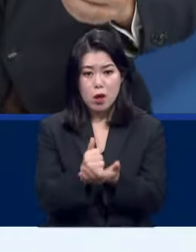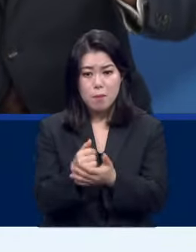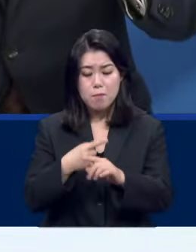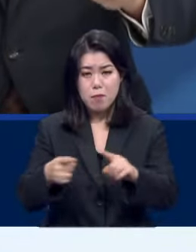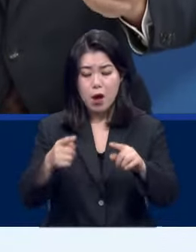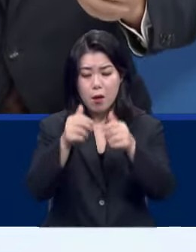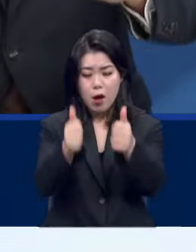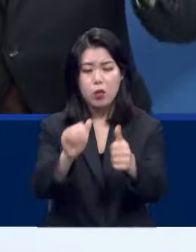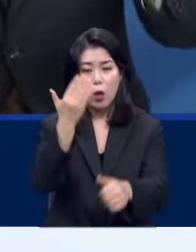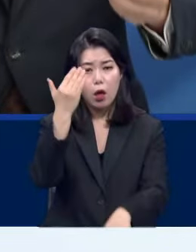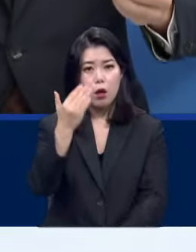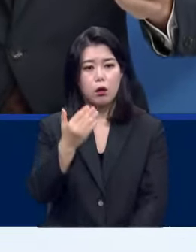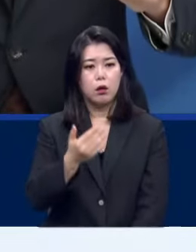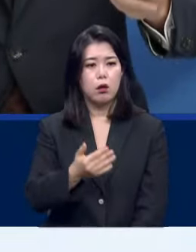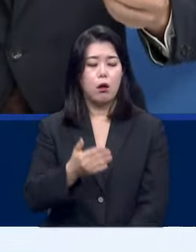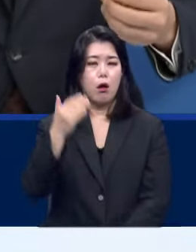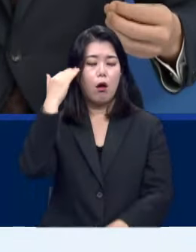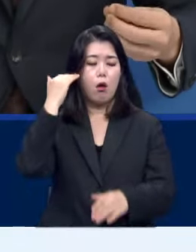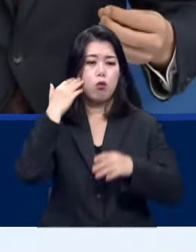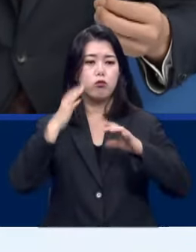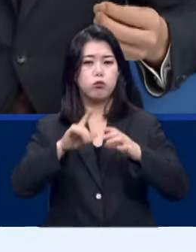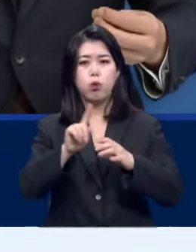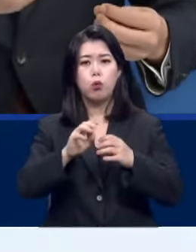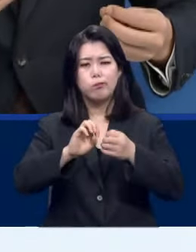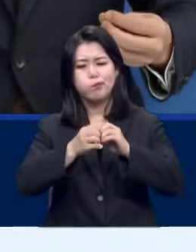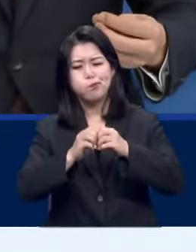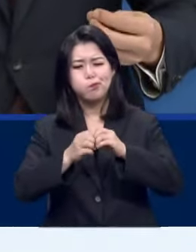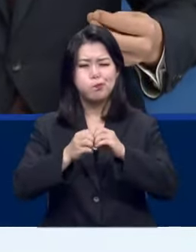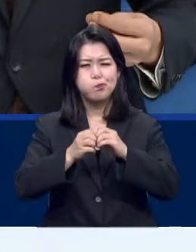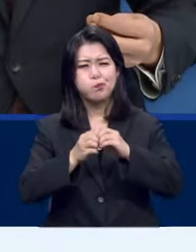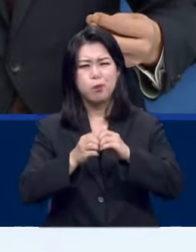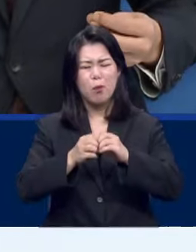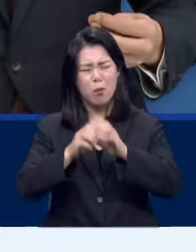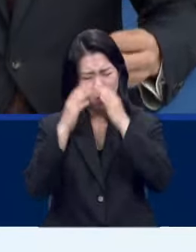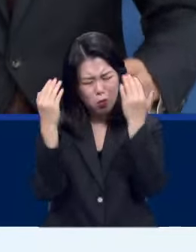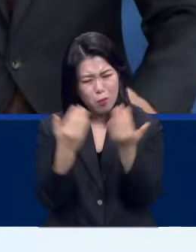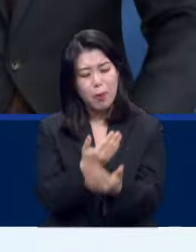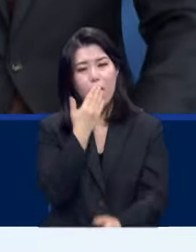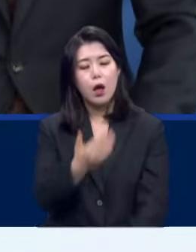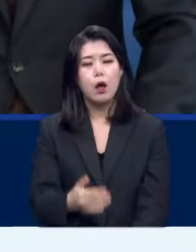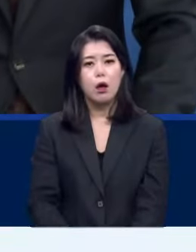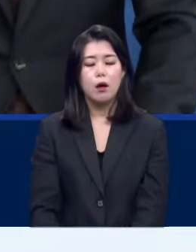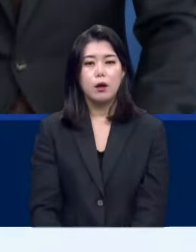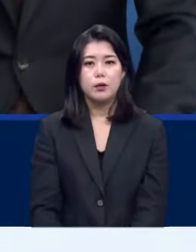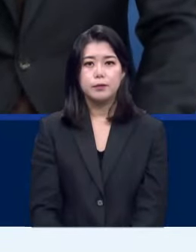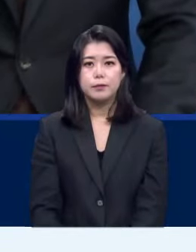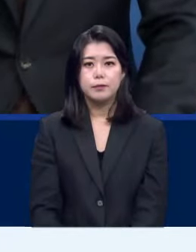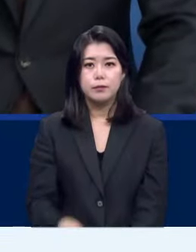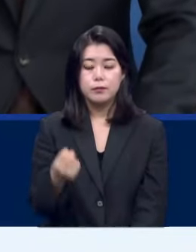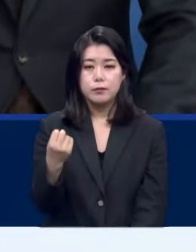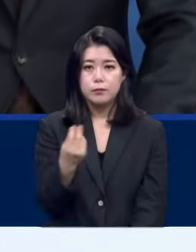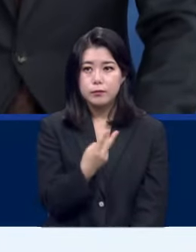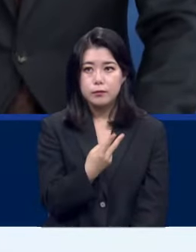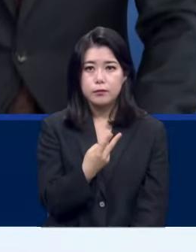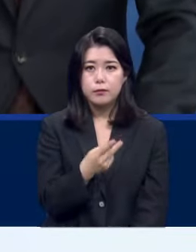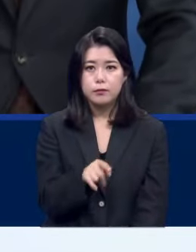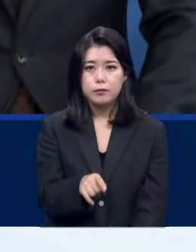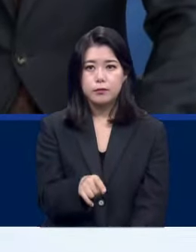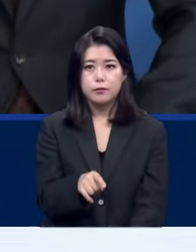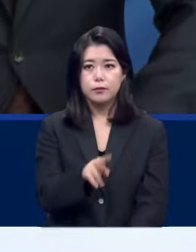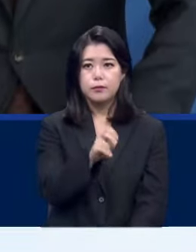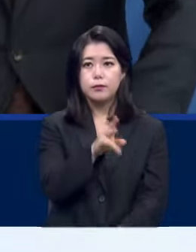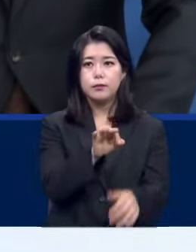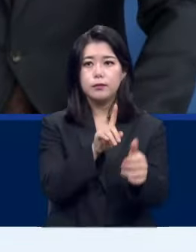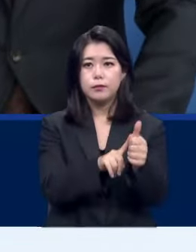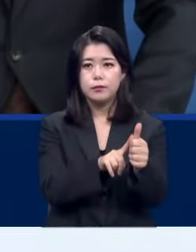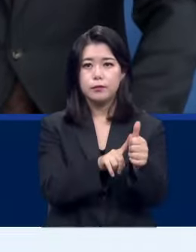된다라고 하면 대한민국은 조작으로 인해서 어떤 사람도 집어넣을 수 있는 나라가 됩니다네 그리고 이게 지금 어 명태